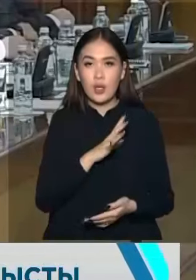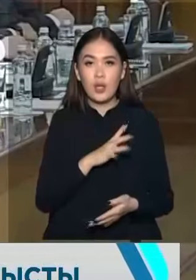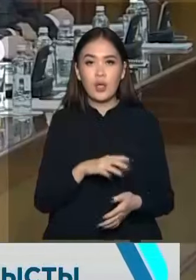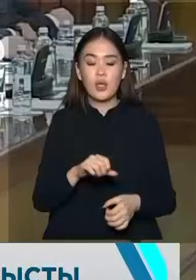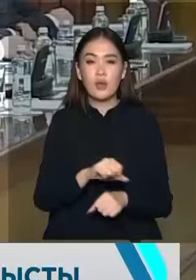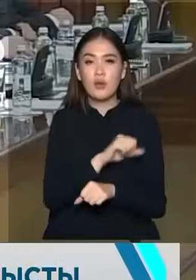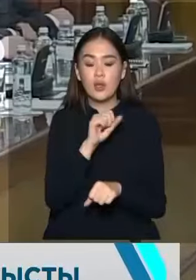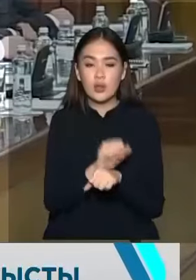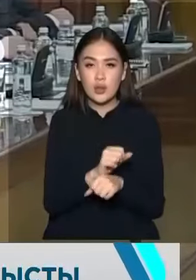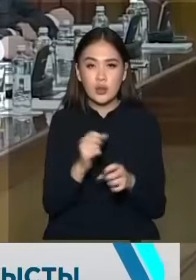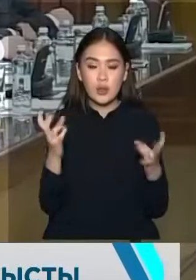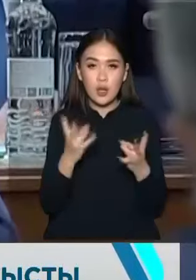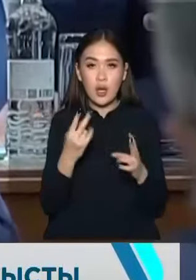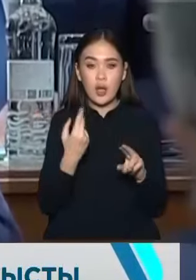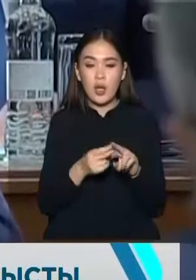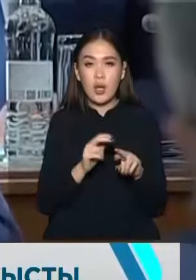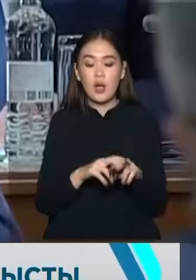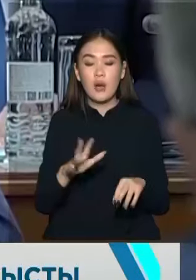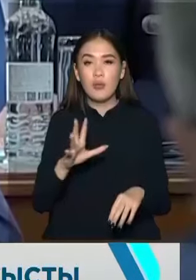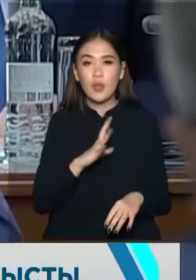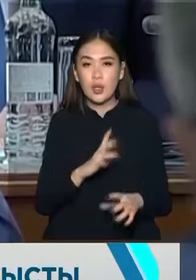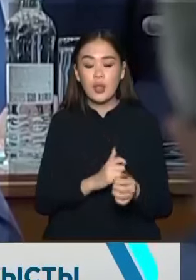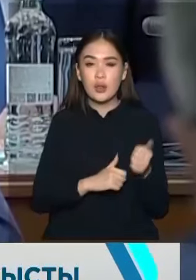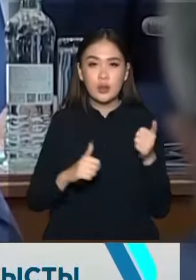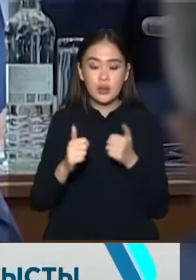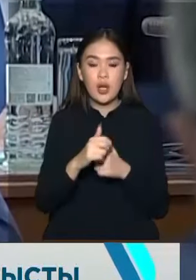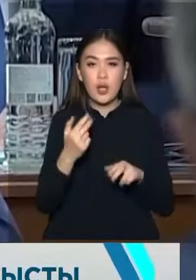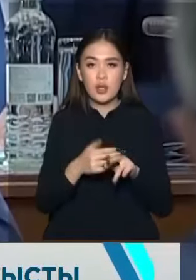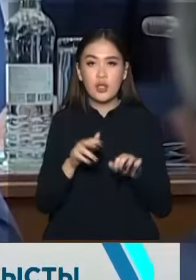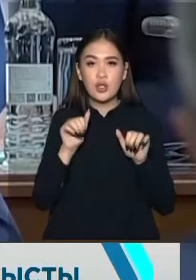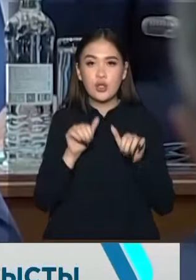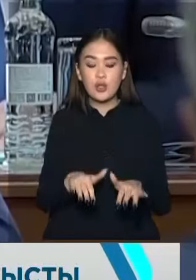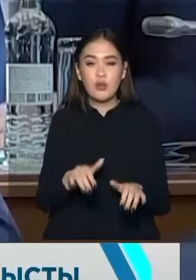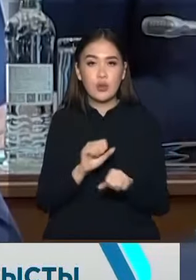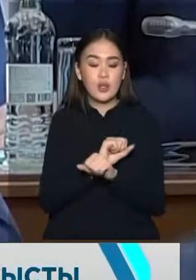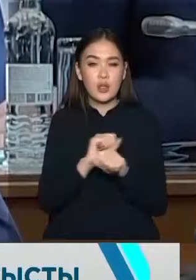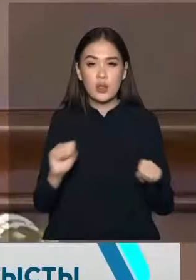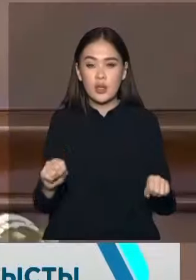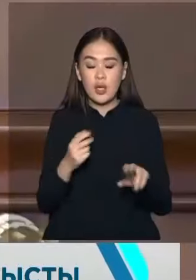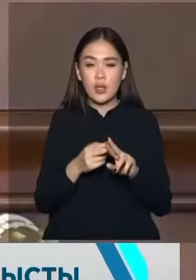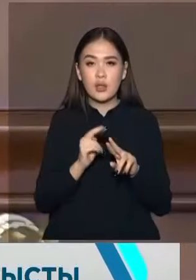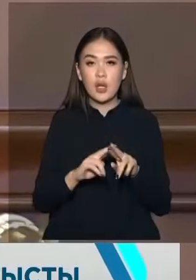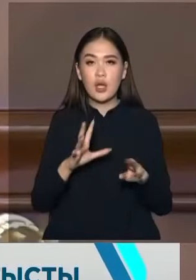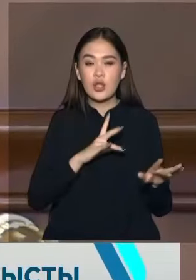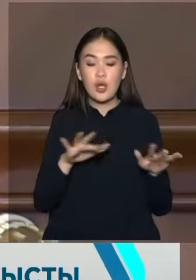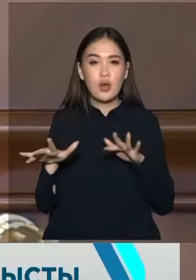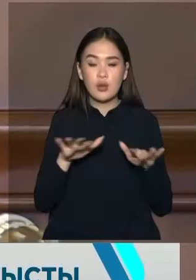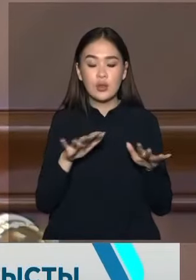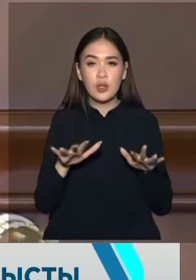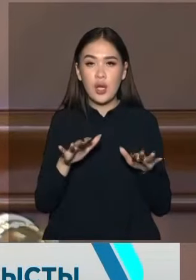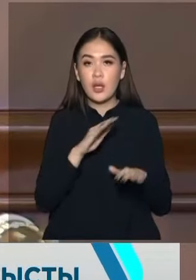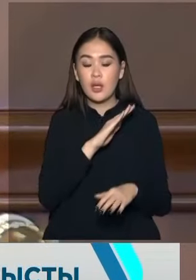доғару қажет. Өзара ымыраласқан астыртын шешім қабылдауға болмайды. Жекелеген шаруашылықтардың